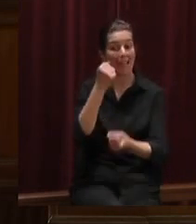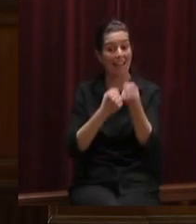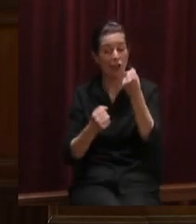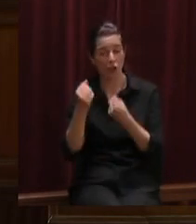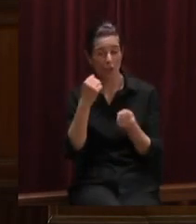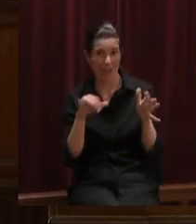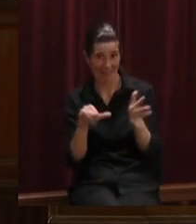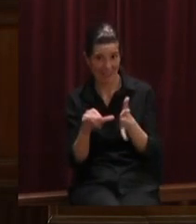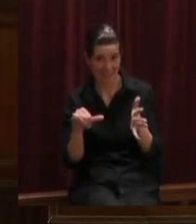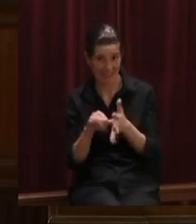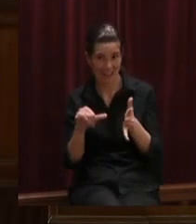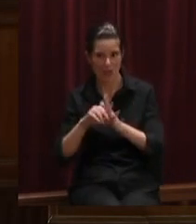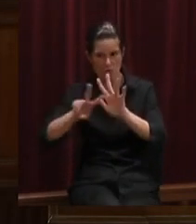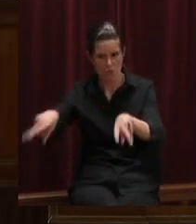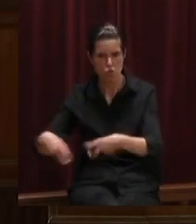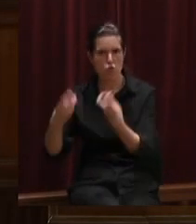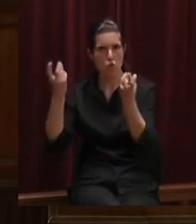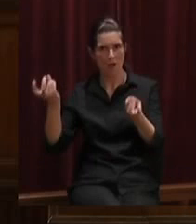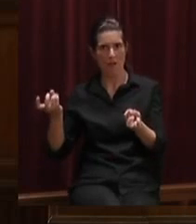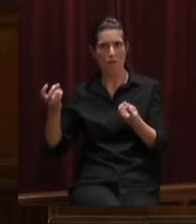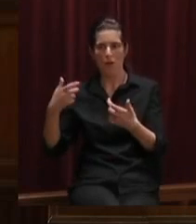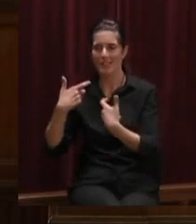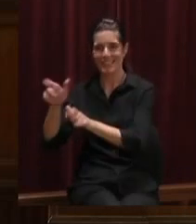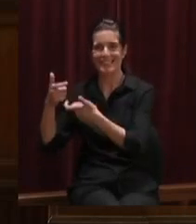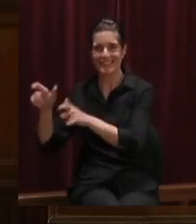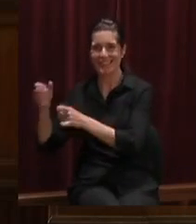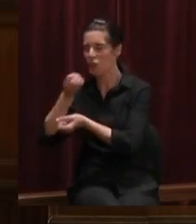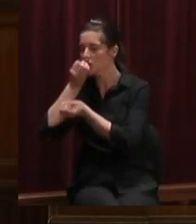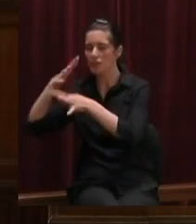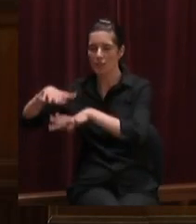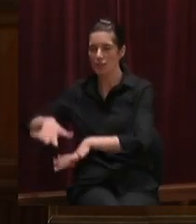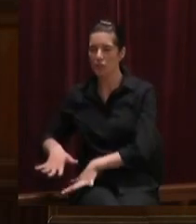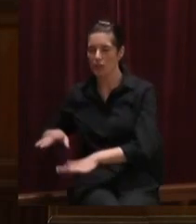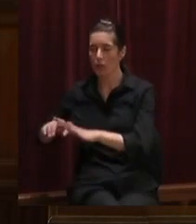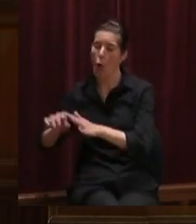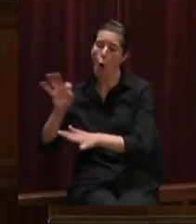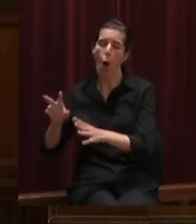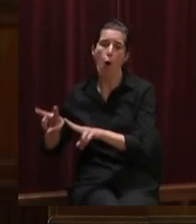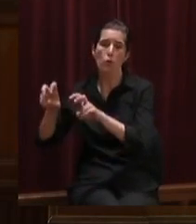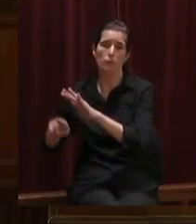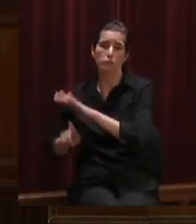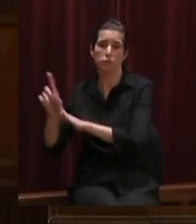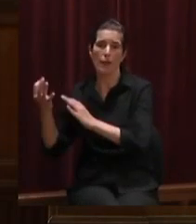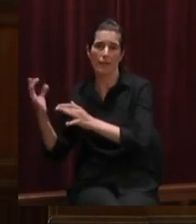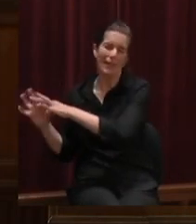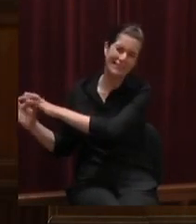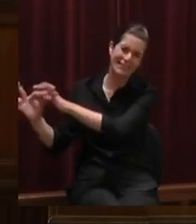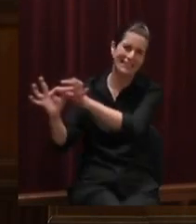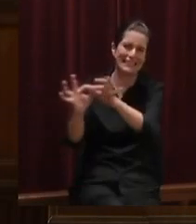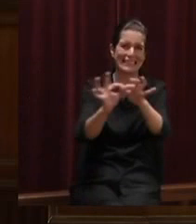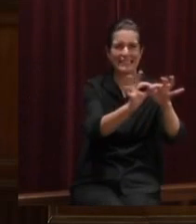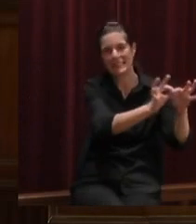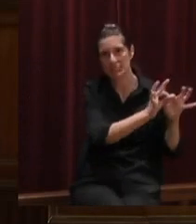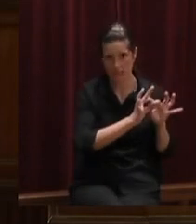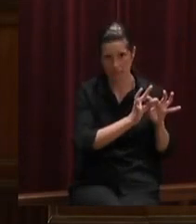circular, innovació i noves eines per sectors tradicionals i emergents. El segon repte és clau per culminar tot